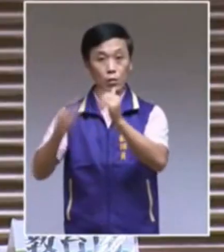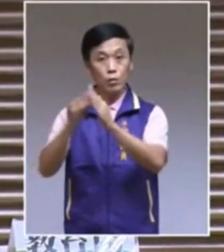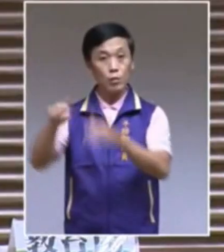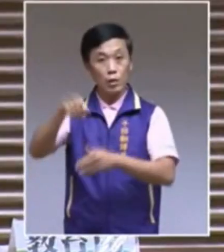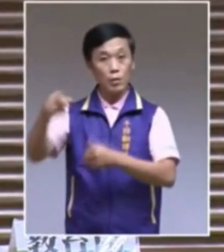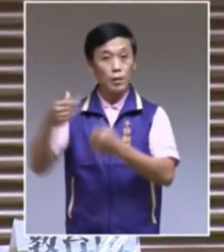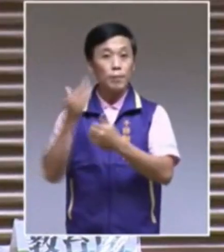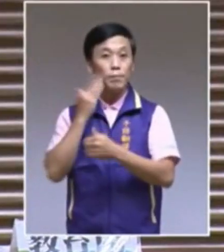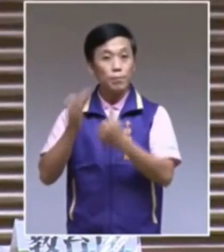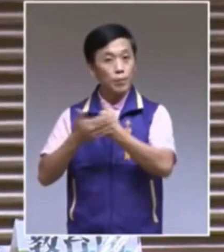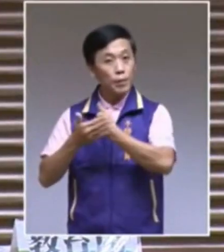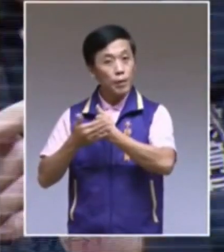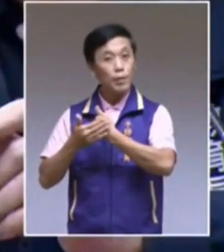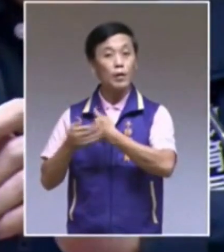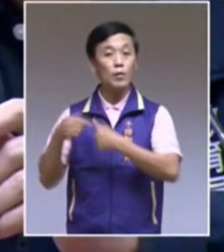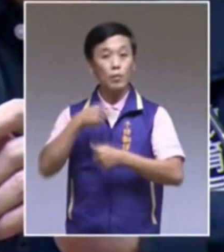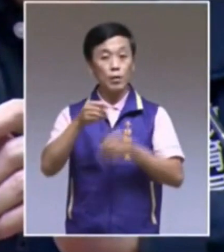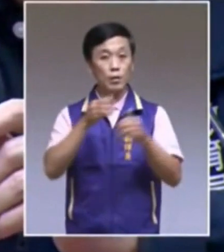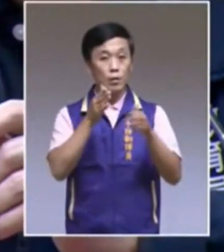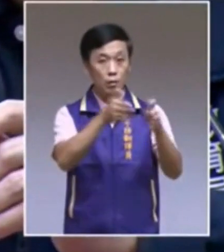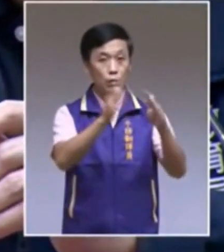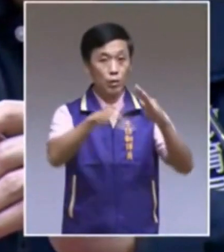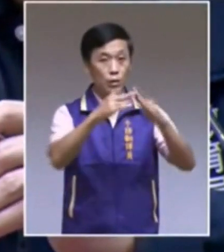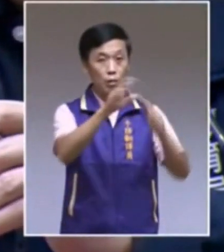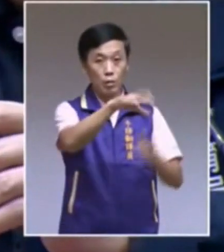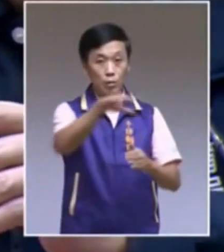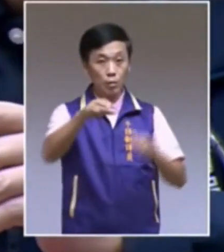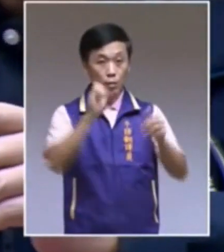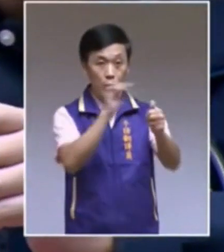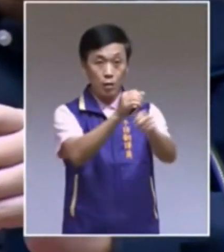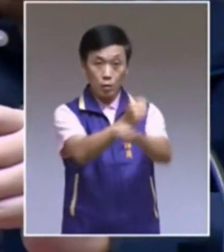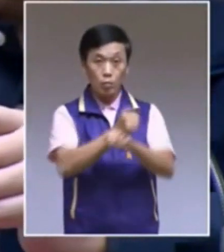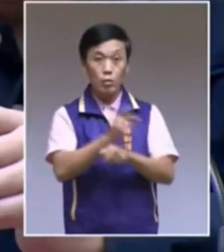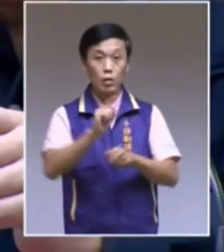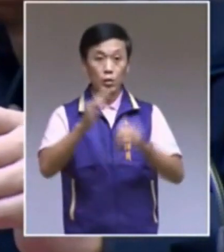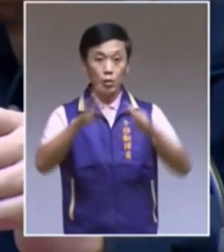新唐亚太电视李娟荣，台湾高雄采访报道。